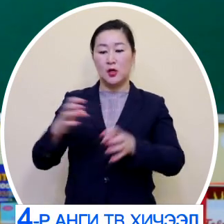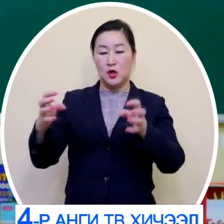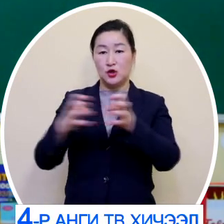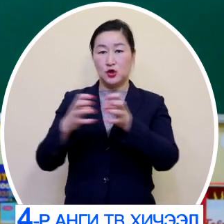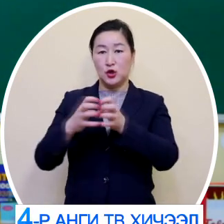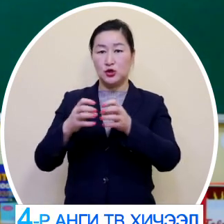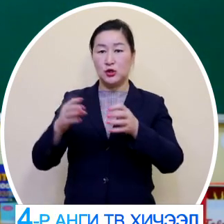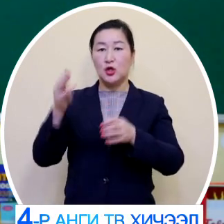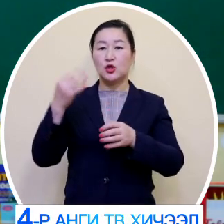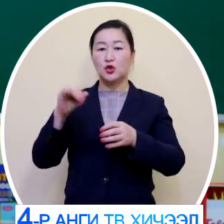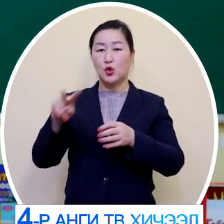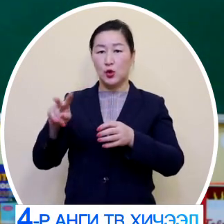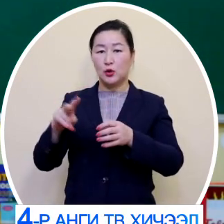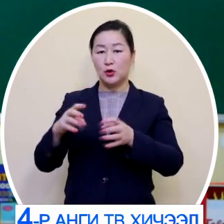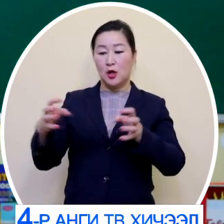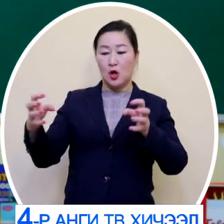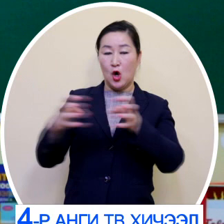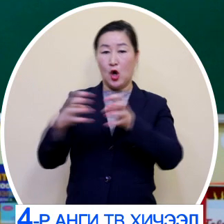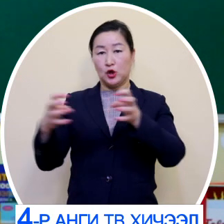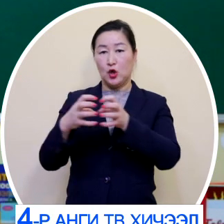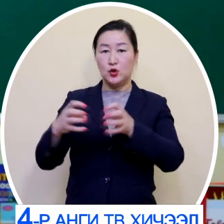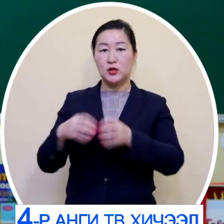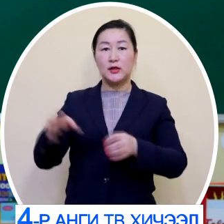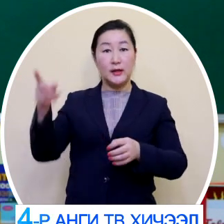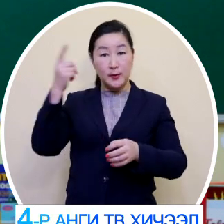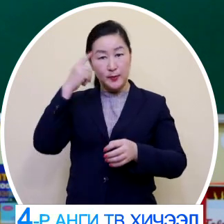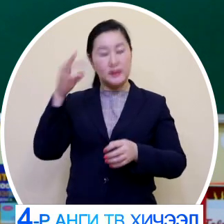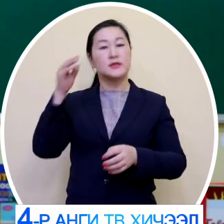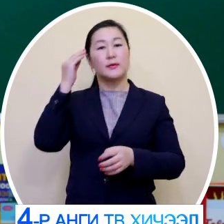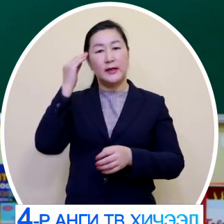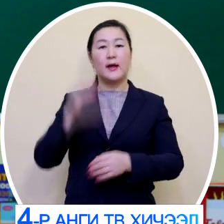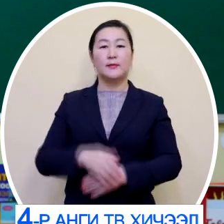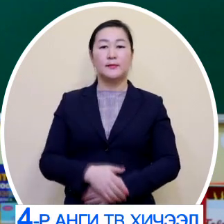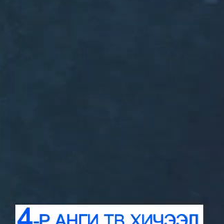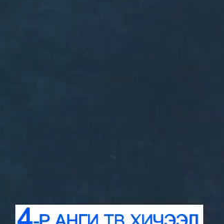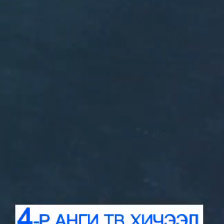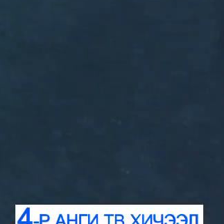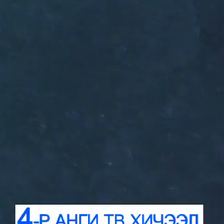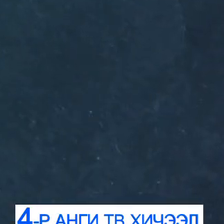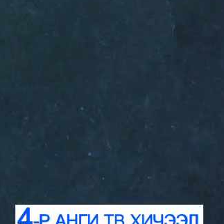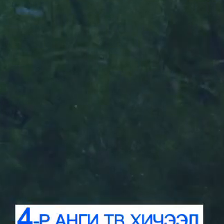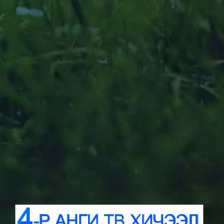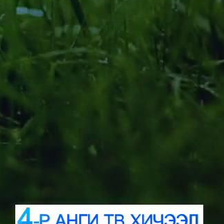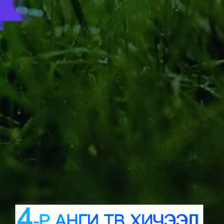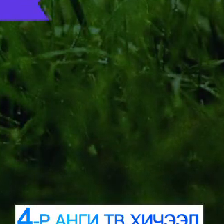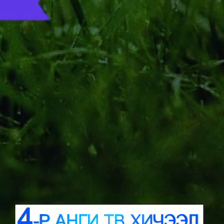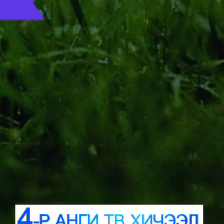Өнөөдрийнхөө хичээлдэр бүгдээрээ соронцны туйлууд хоорондоо хэрхэн үйлчлэдэг талаар судаллаа.